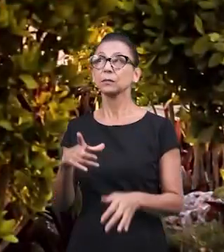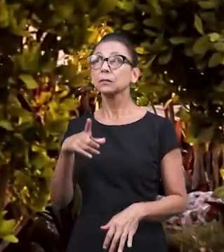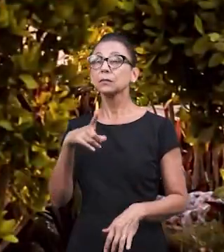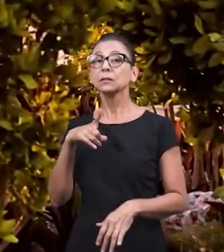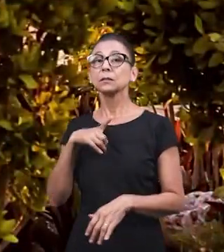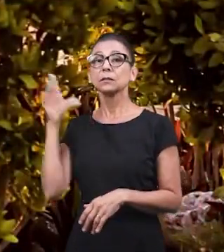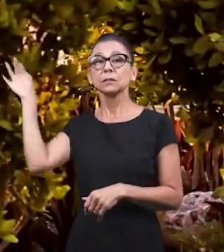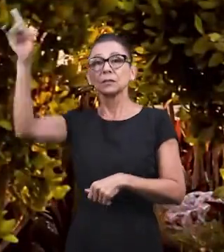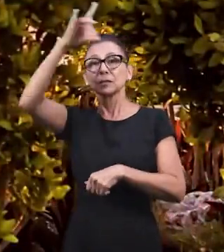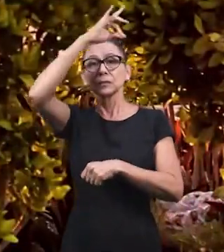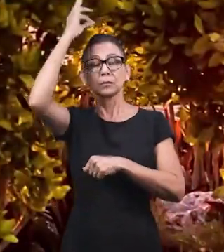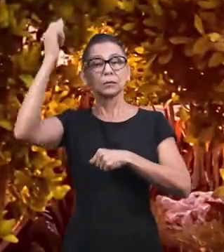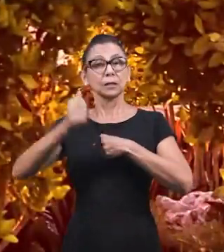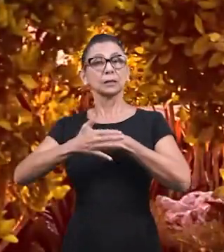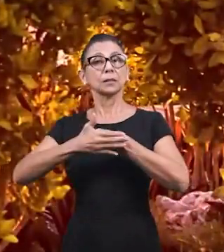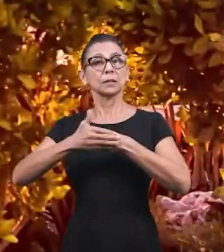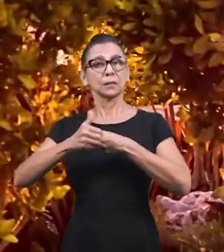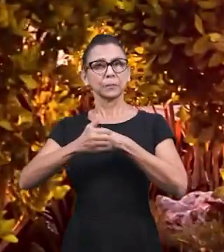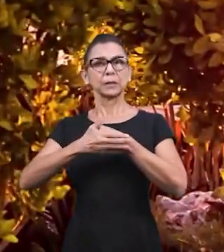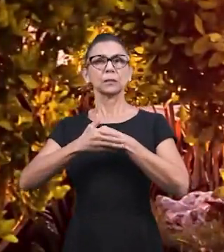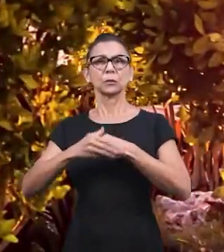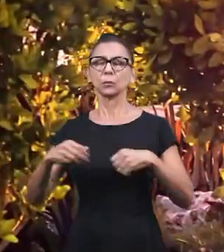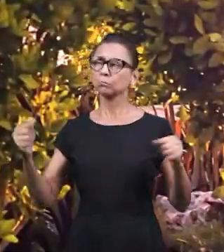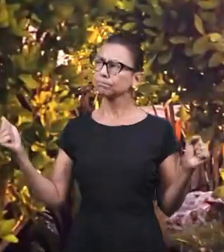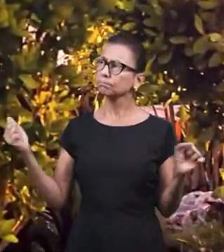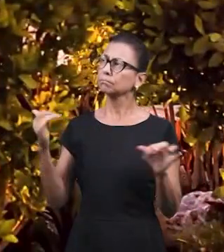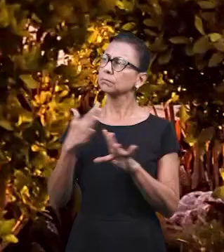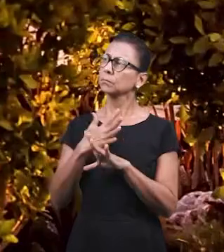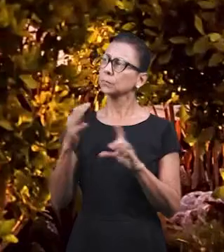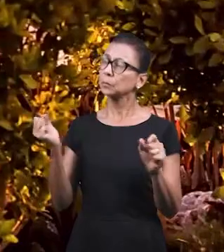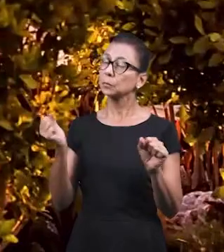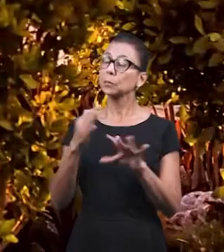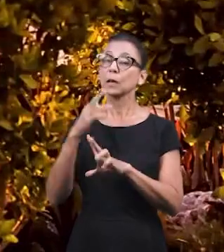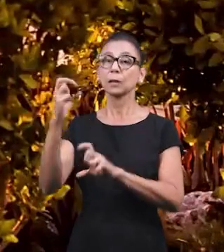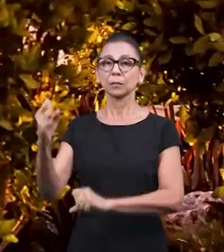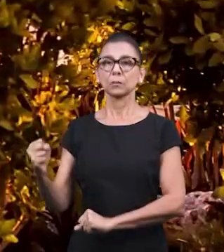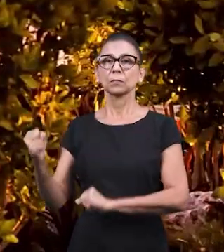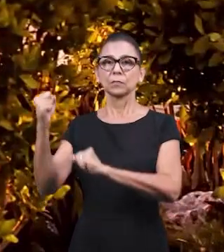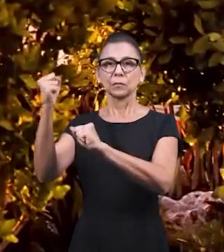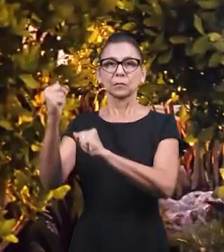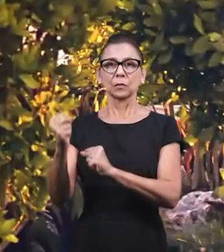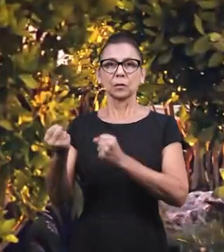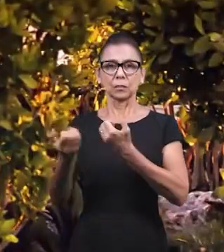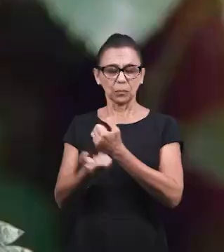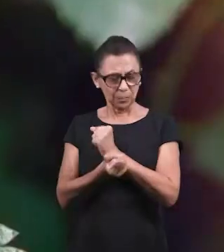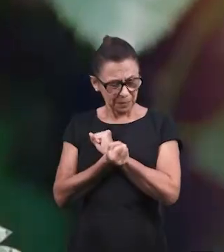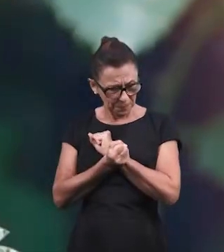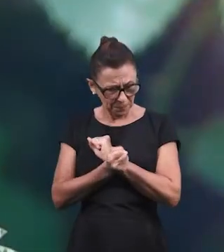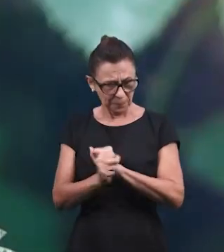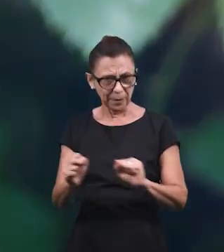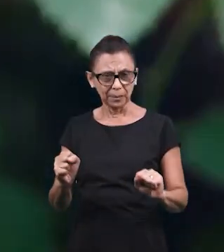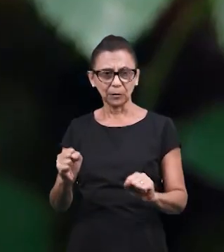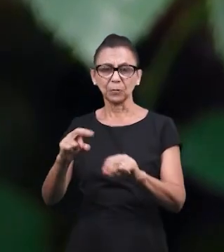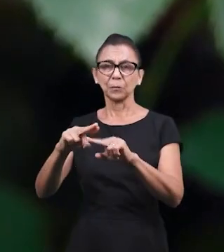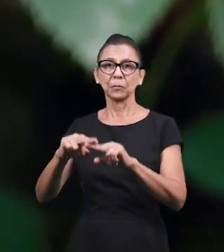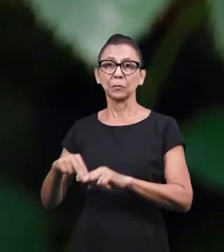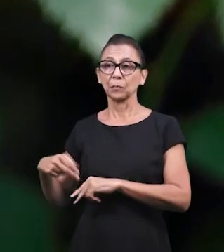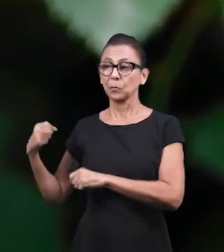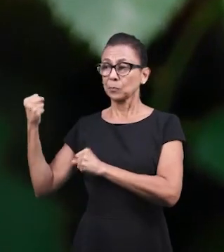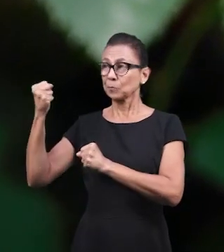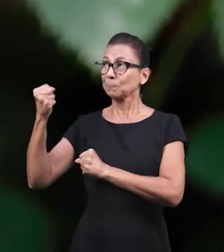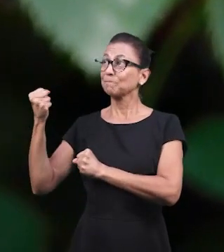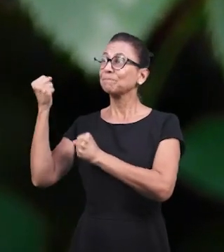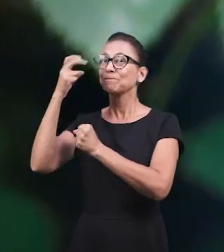у меня есть утешитель его слова и сияние я освобожден